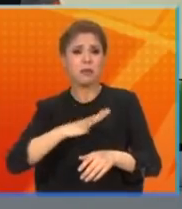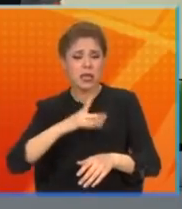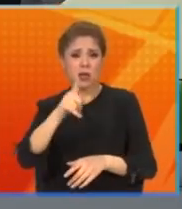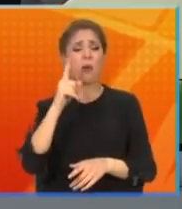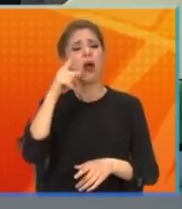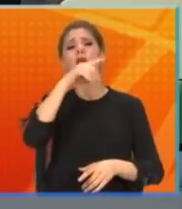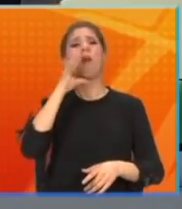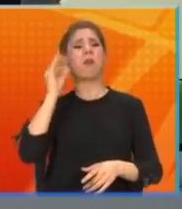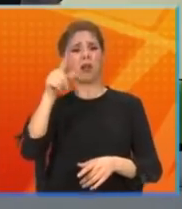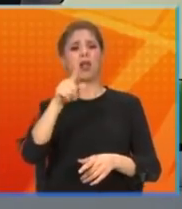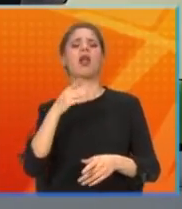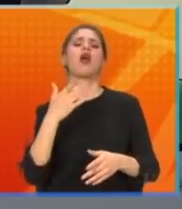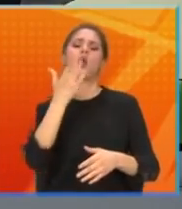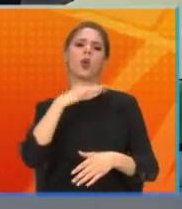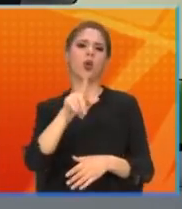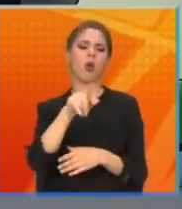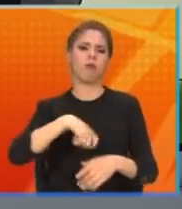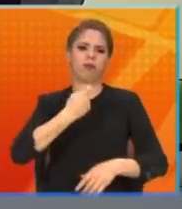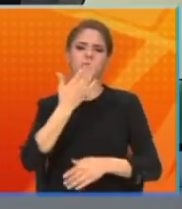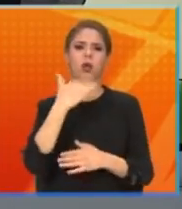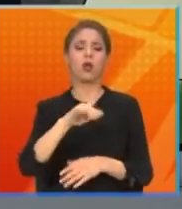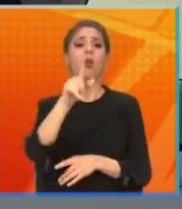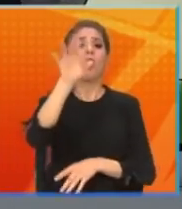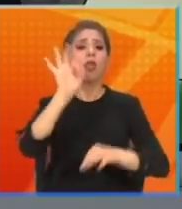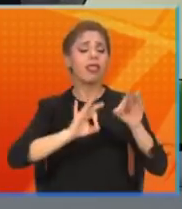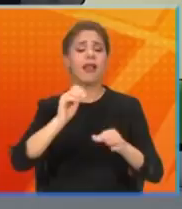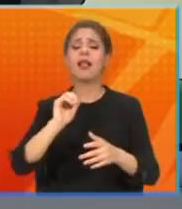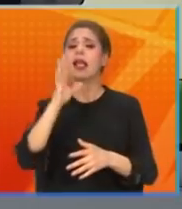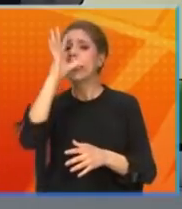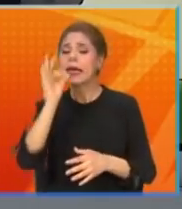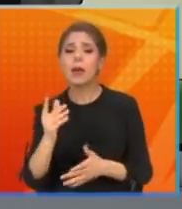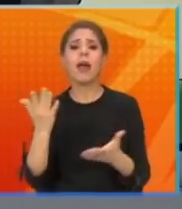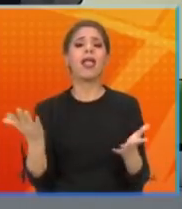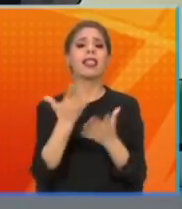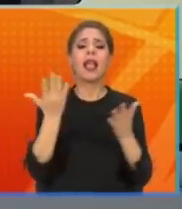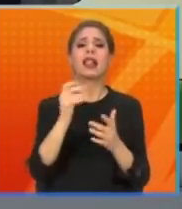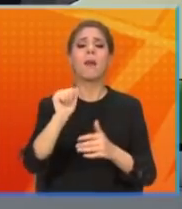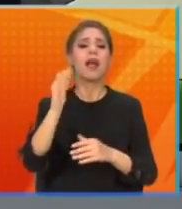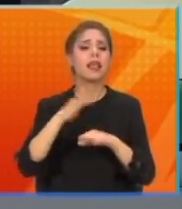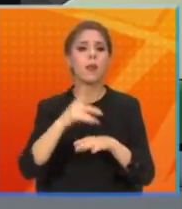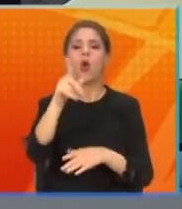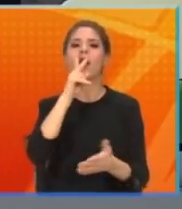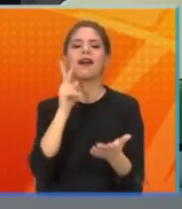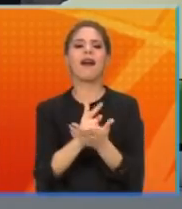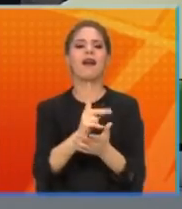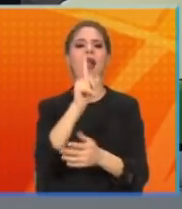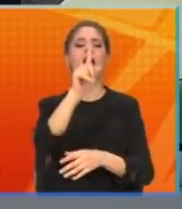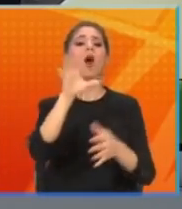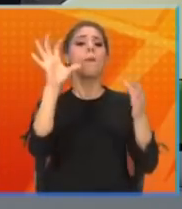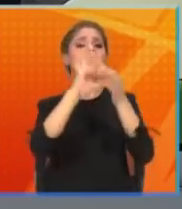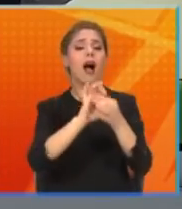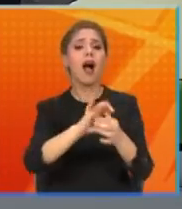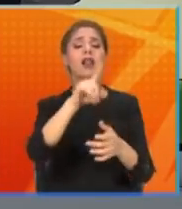keyfiyetine yer yok. Testin ne zaman, kime ve hangi koşulda yapılabileceği kararı sadece